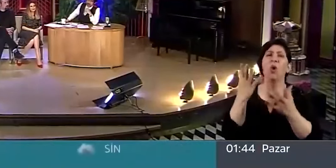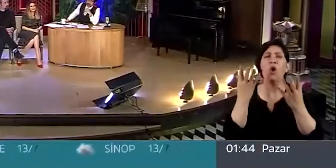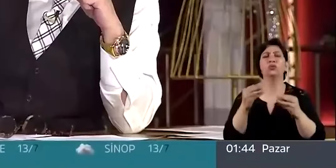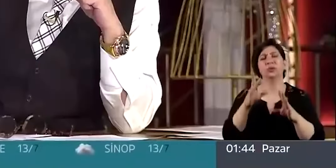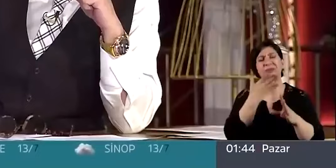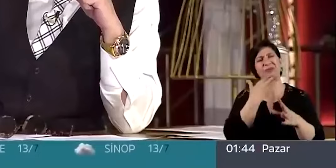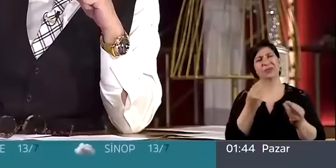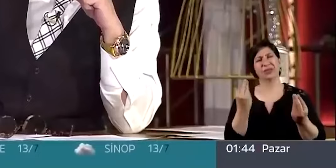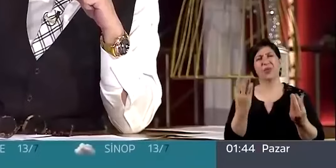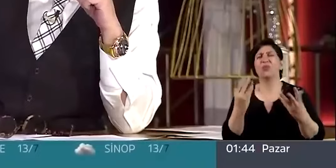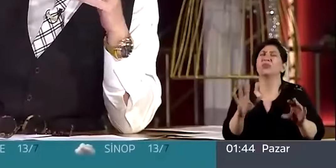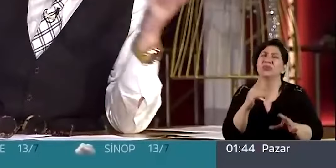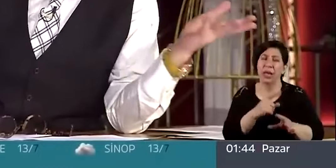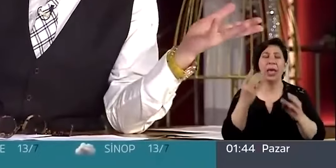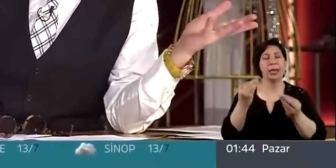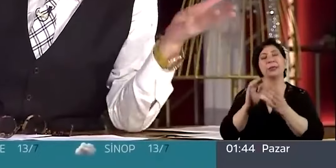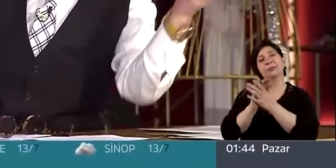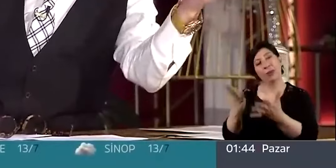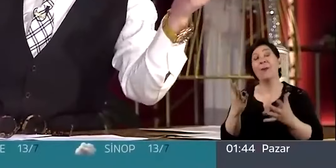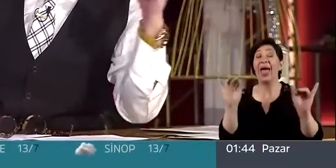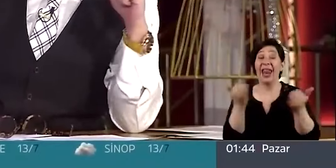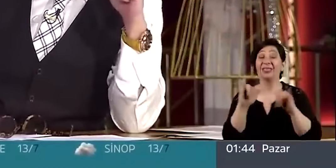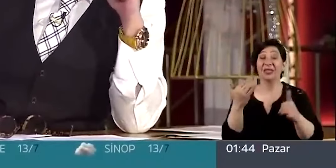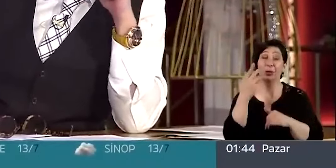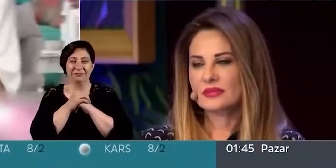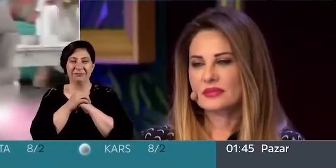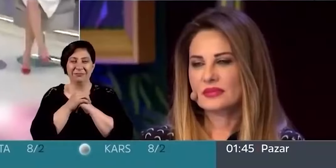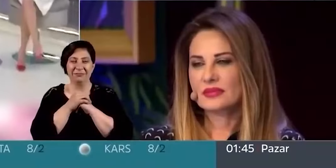Böyle değil. Yakışıksız şeyler oluyordu. Yine de eğlenceliydi ama görelim.